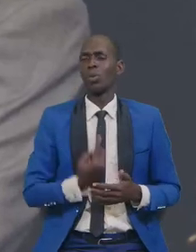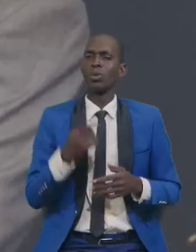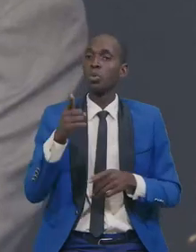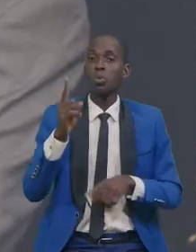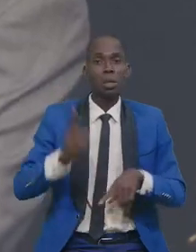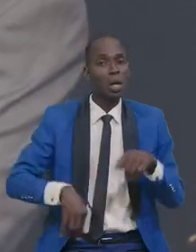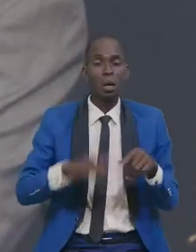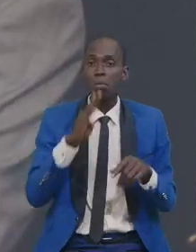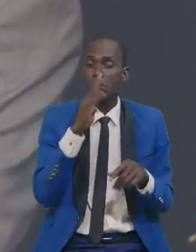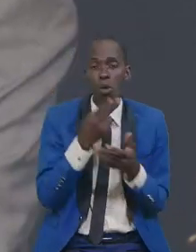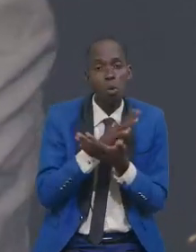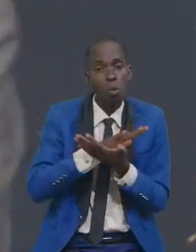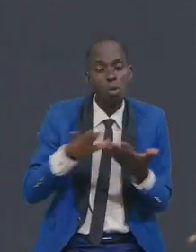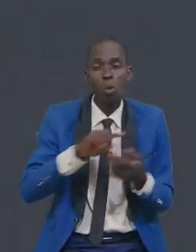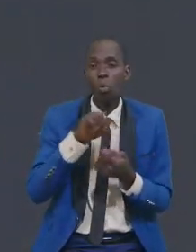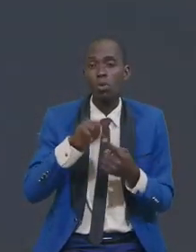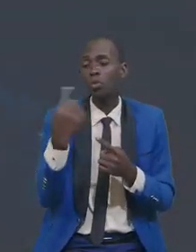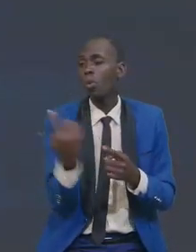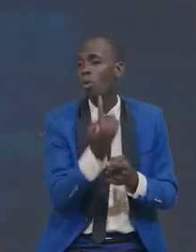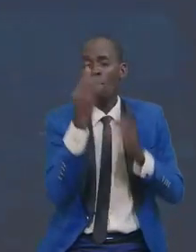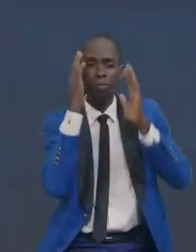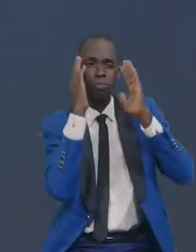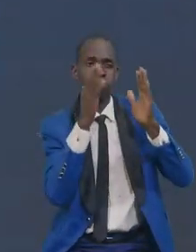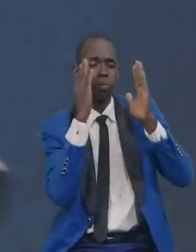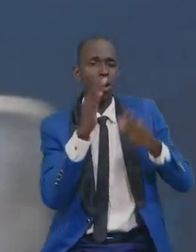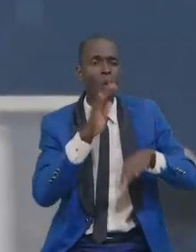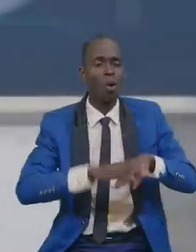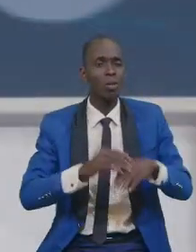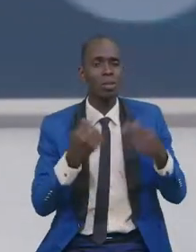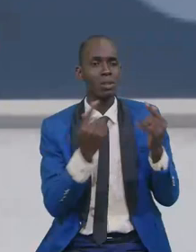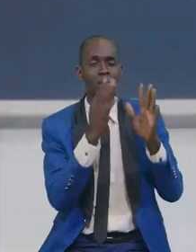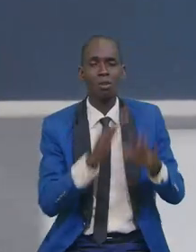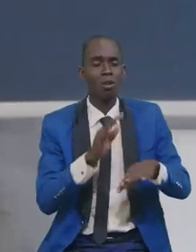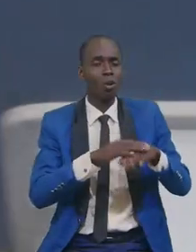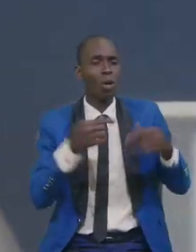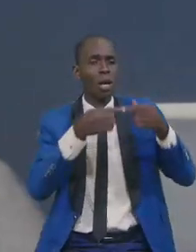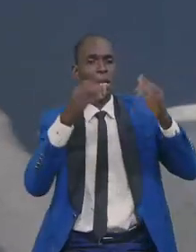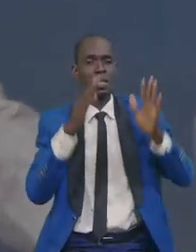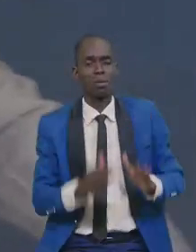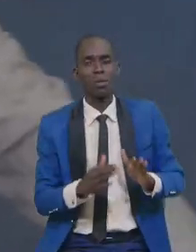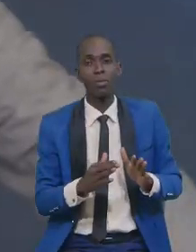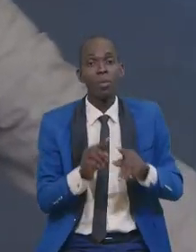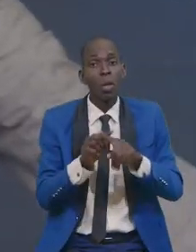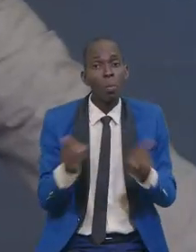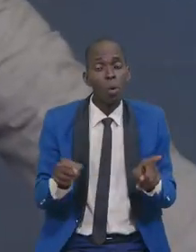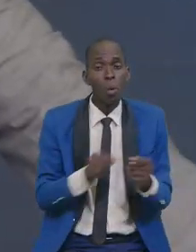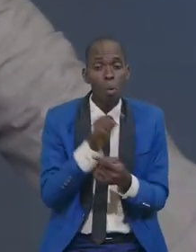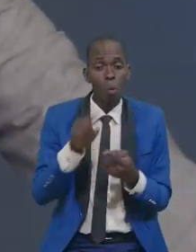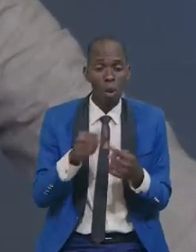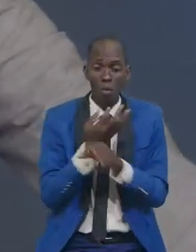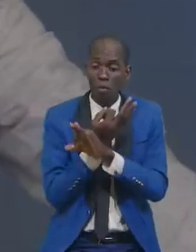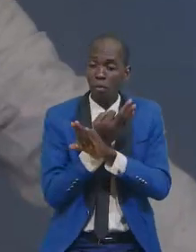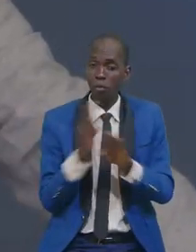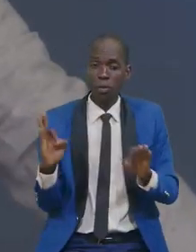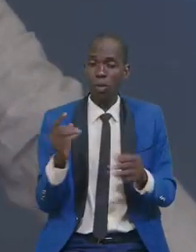Quand nous regardons les regards portés, concentrés sur ces distractions, mais quand